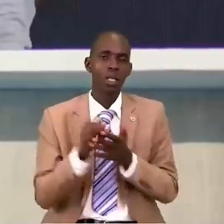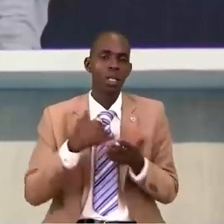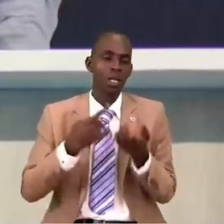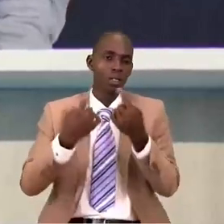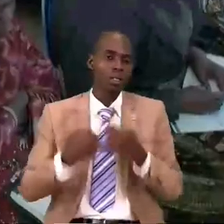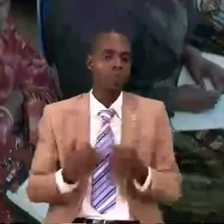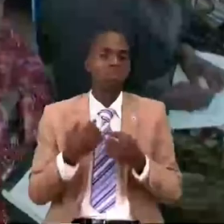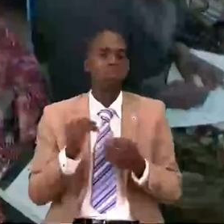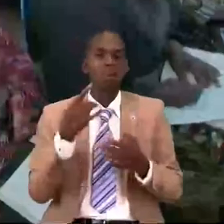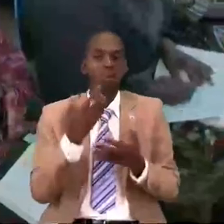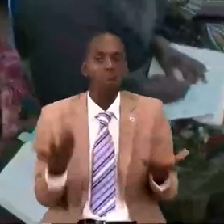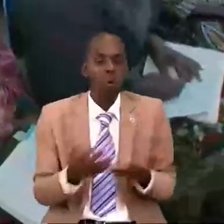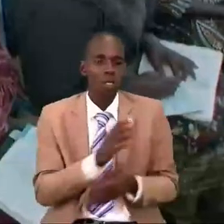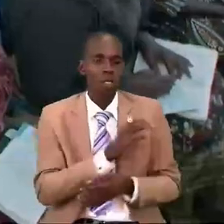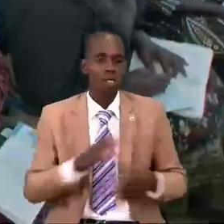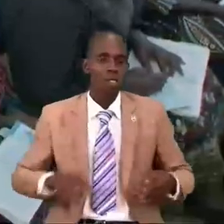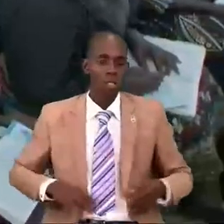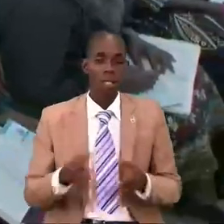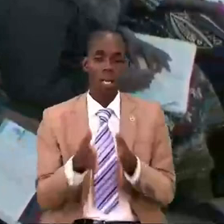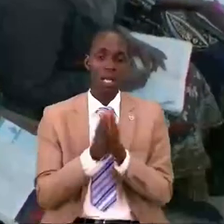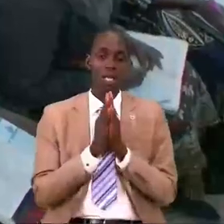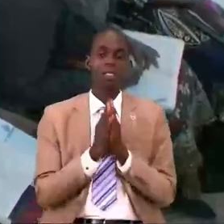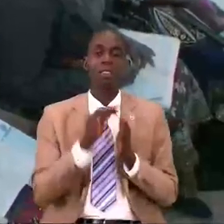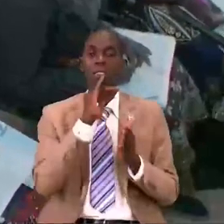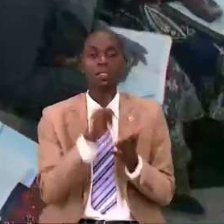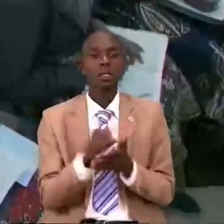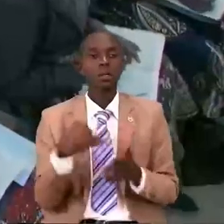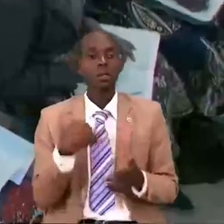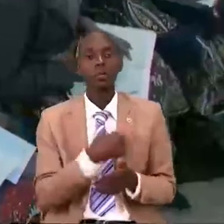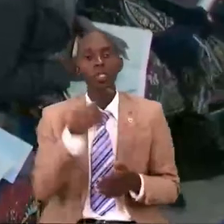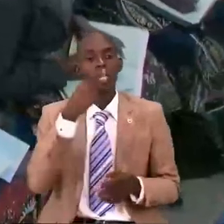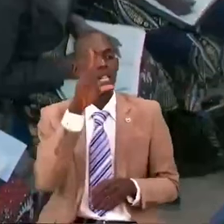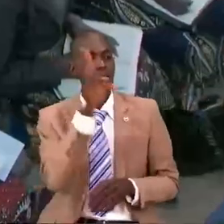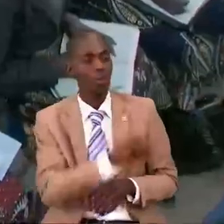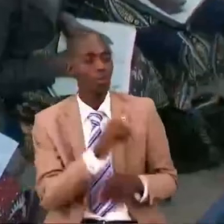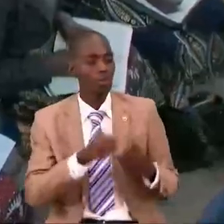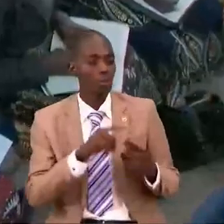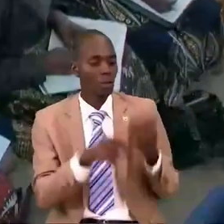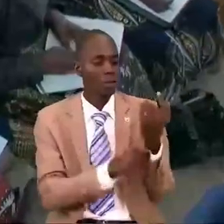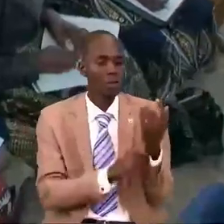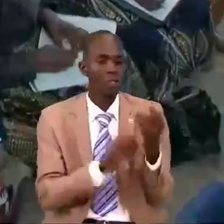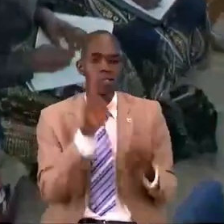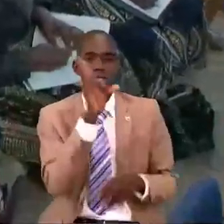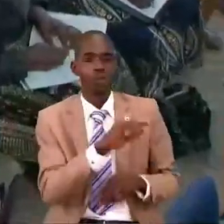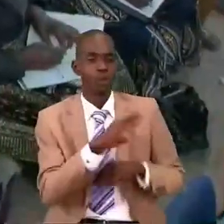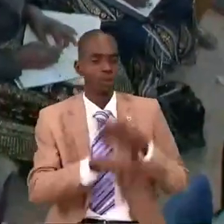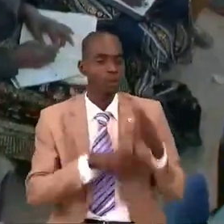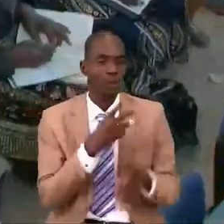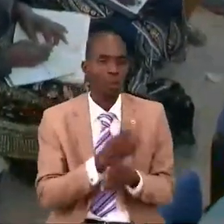monde et non au diable afin de plaire à celui qui l'a